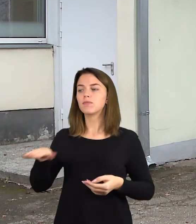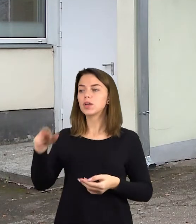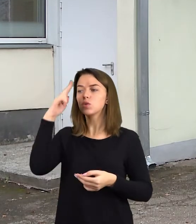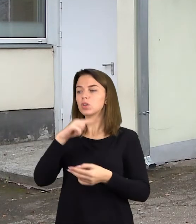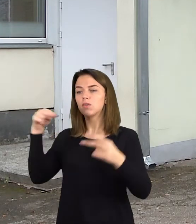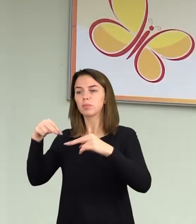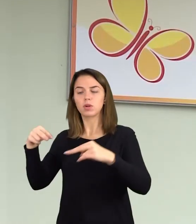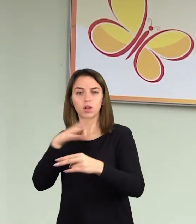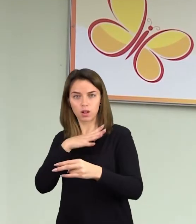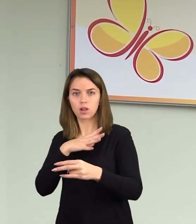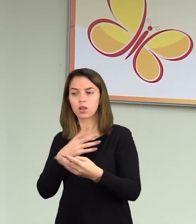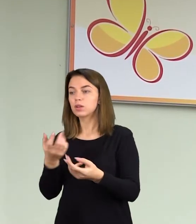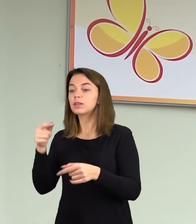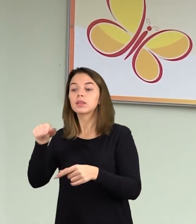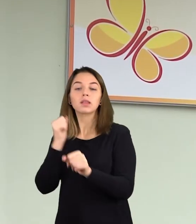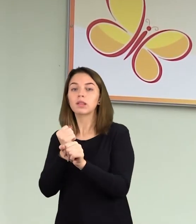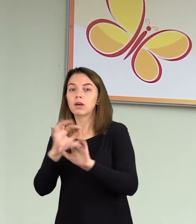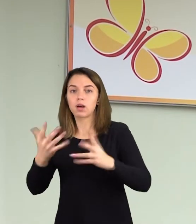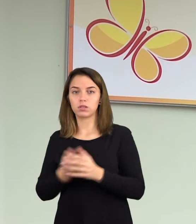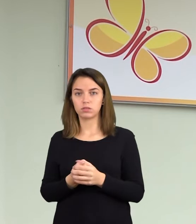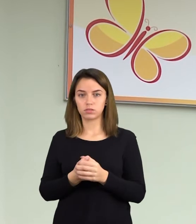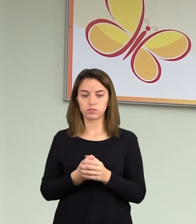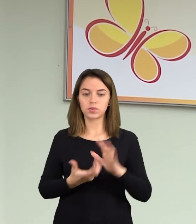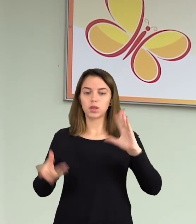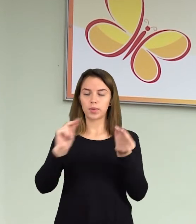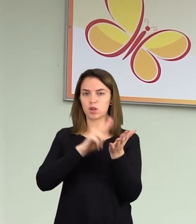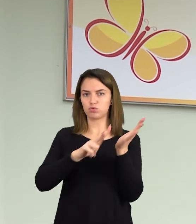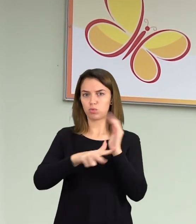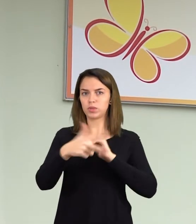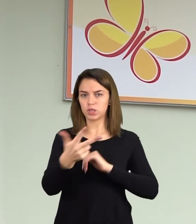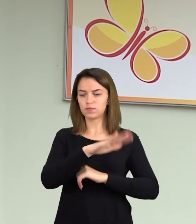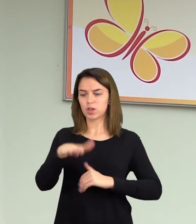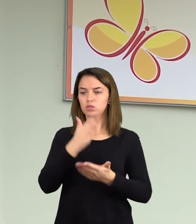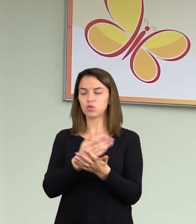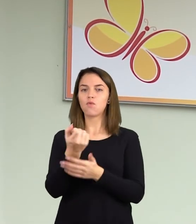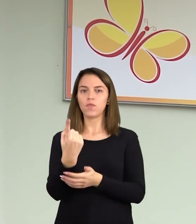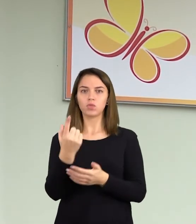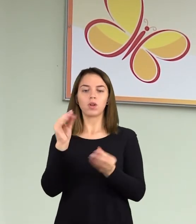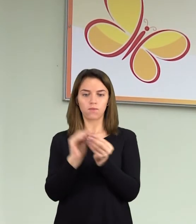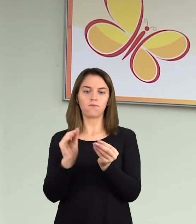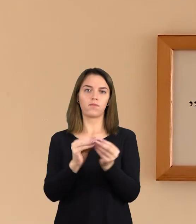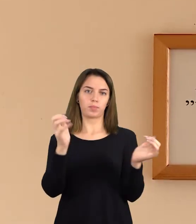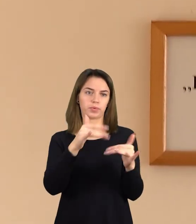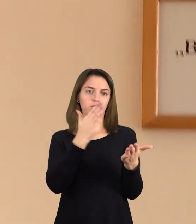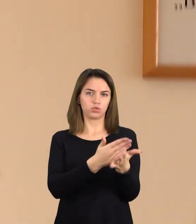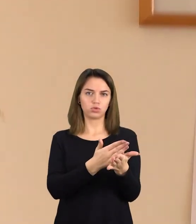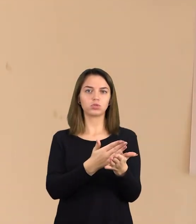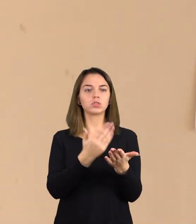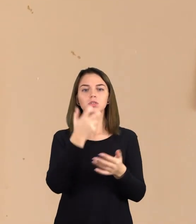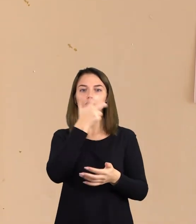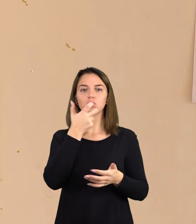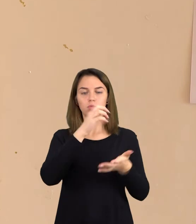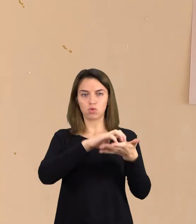tais auklėtiniais, kurių tėvai neturi kur palikti. Iš 83 11 vaikų tėvai atvedė. Jiems įrengta